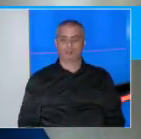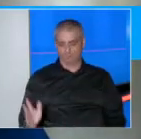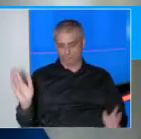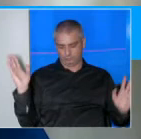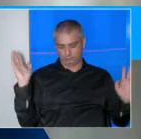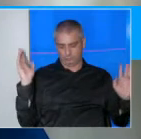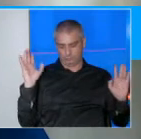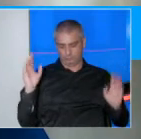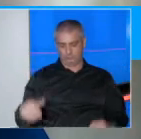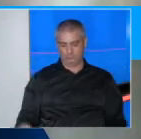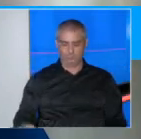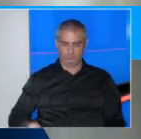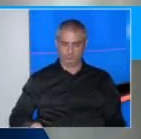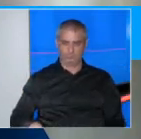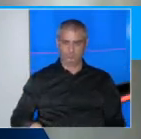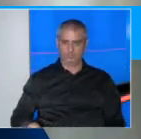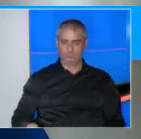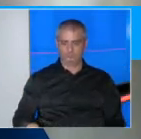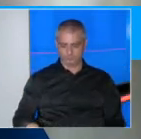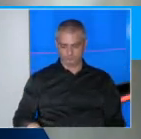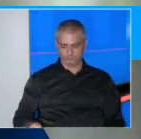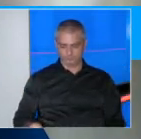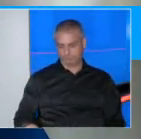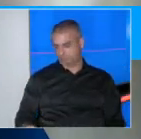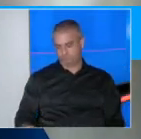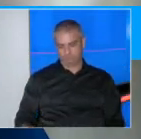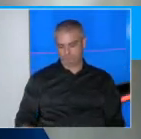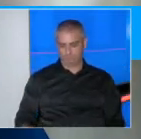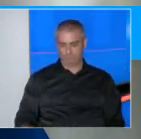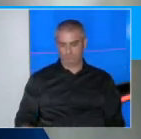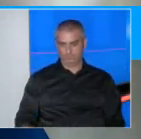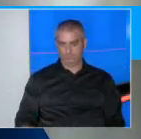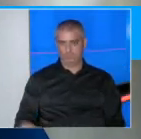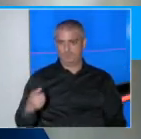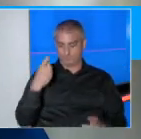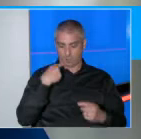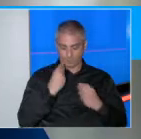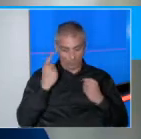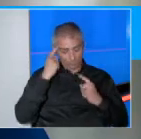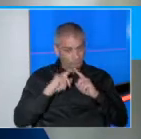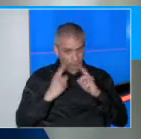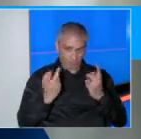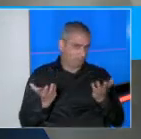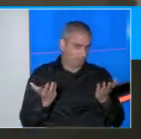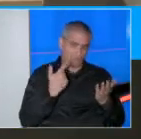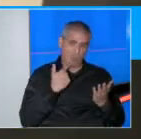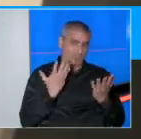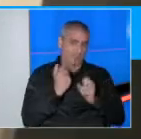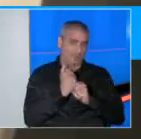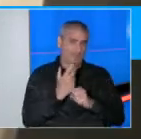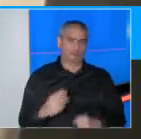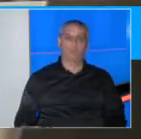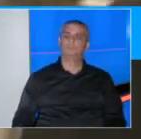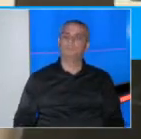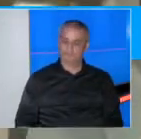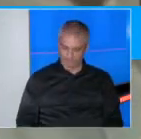האלה עד הסוף, זה מה שהיה כאן. עד רבה, אם הוא חושב אחרת, שבוא ויגיד לי איך זה מסתדר עם כל האמירות שלו בחודשים האחרונים. טוב, חבר הכנסת מיכאל